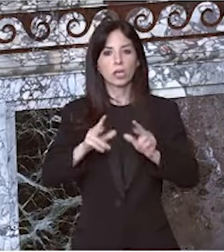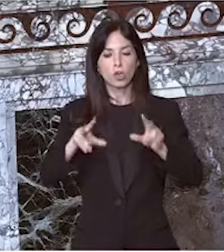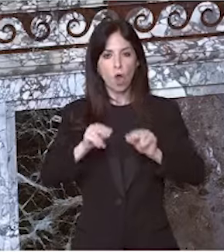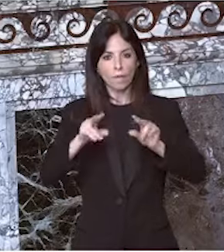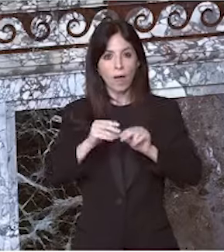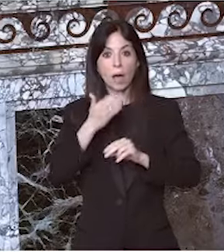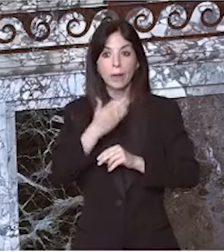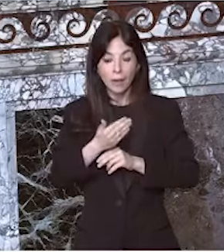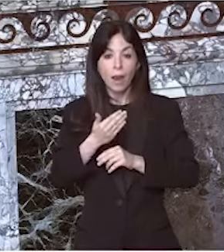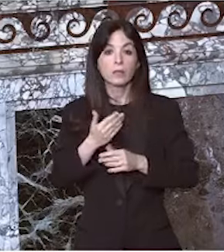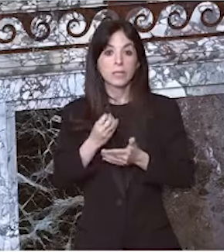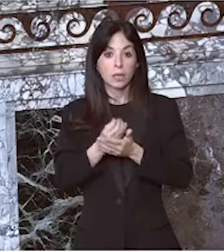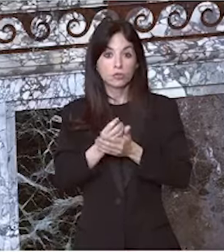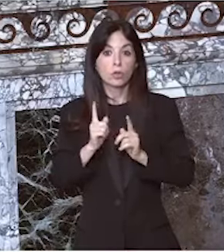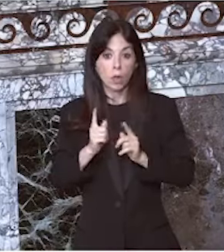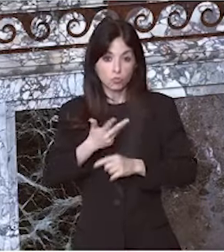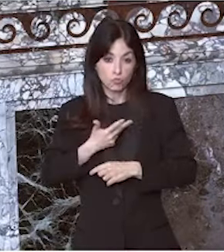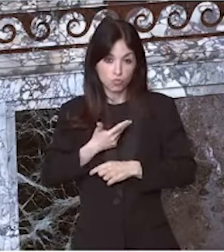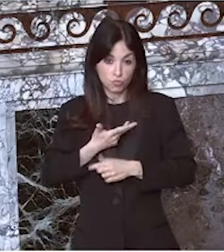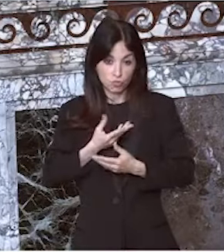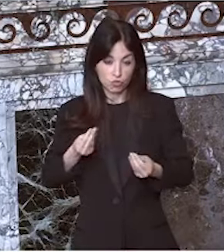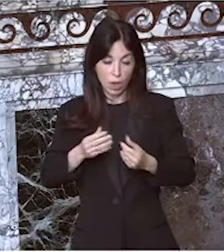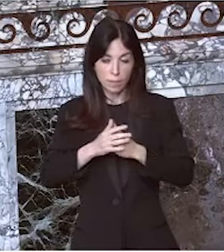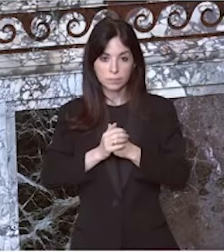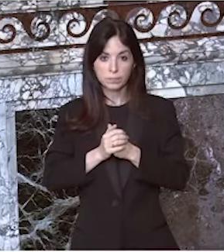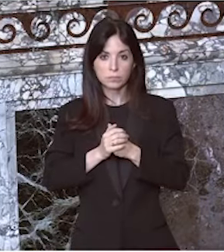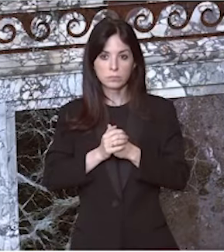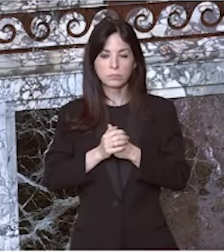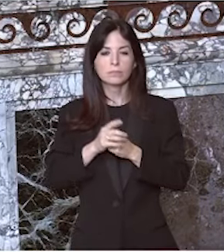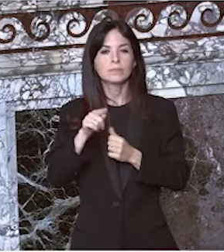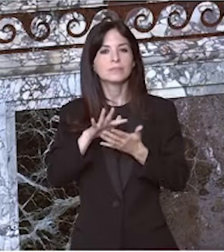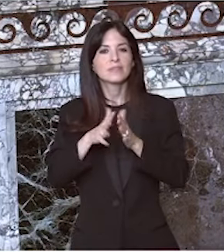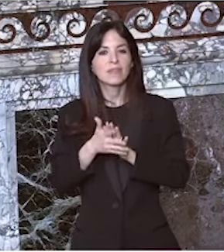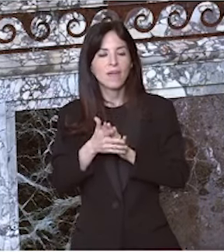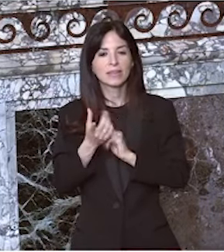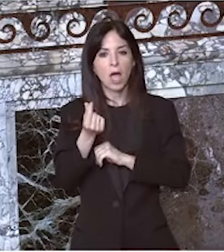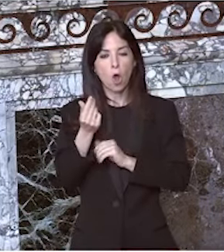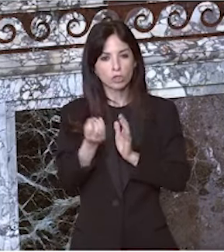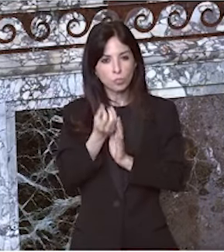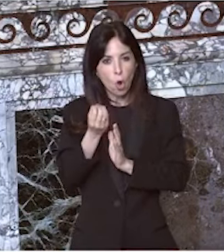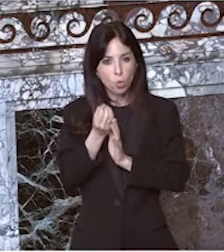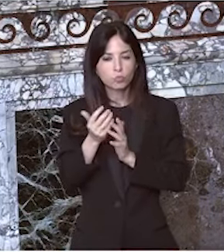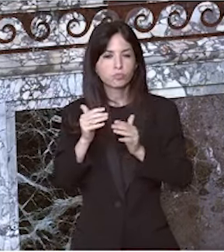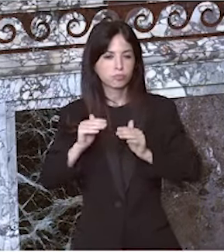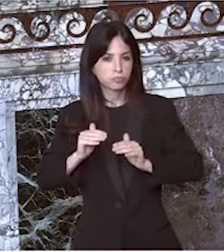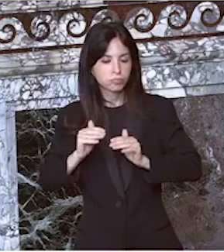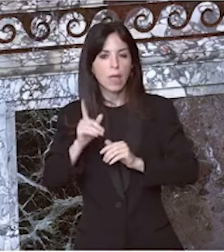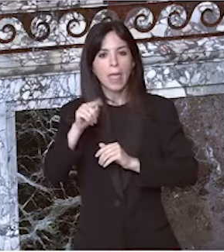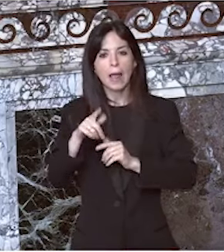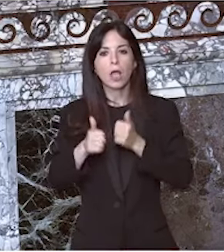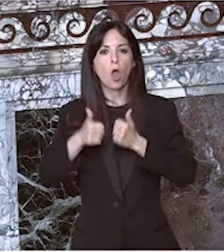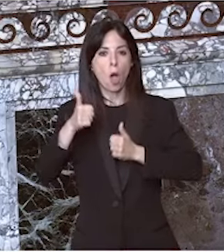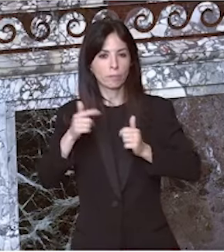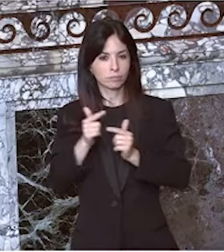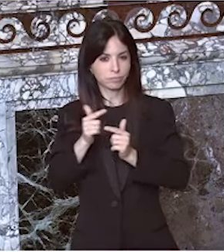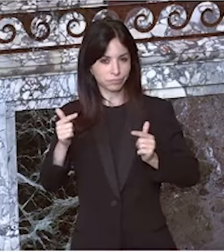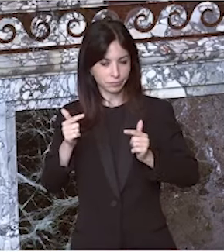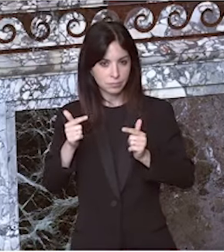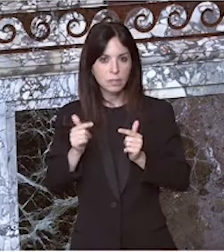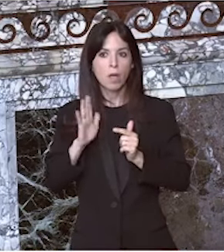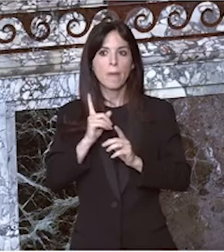di cui dispone in abbondanza. Ciò conterrà i costi di produzione e accrescerà la competitività, ma non ci affrancherà